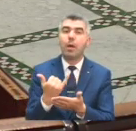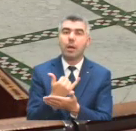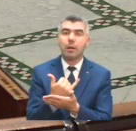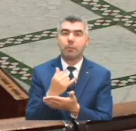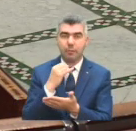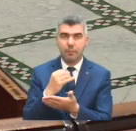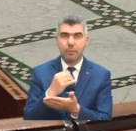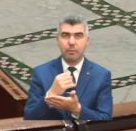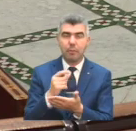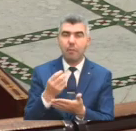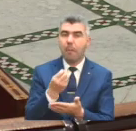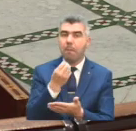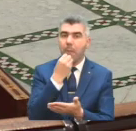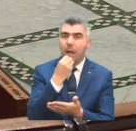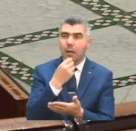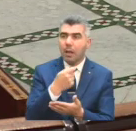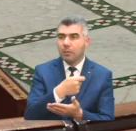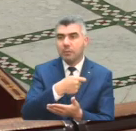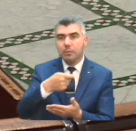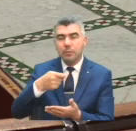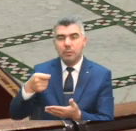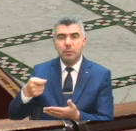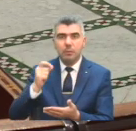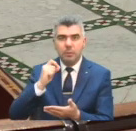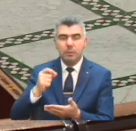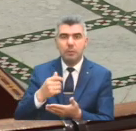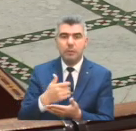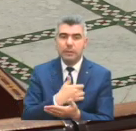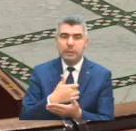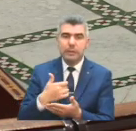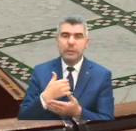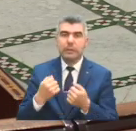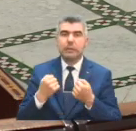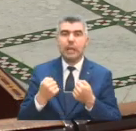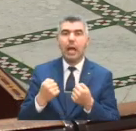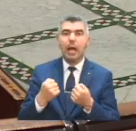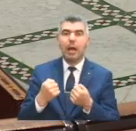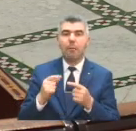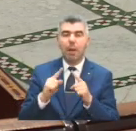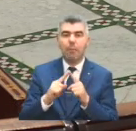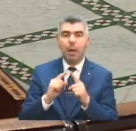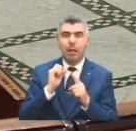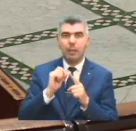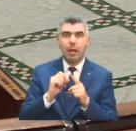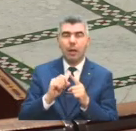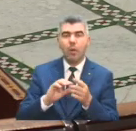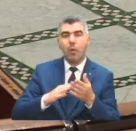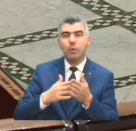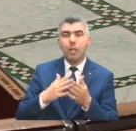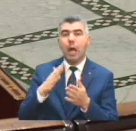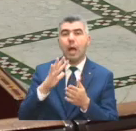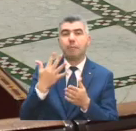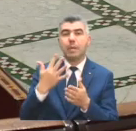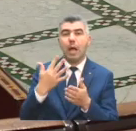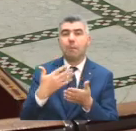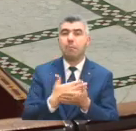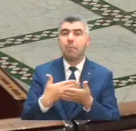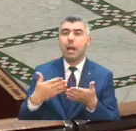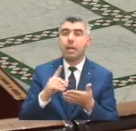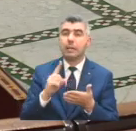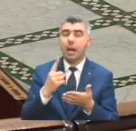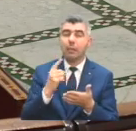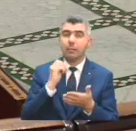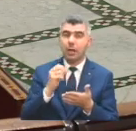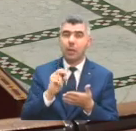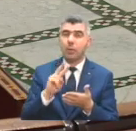المواد ديال العلفية فيما يخص الصحة الحيوانية فيما يخص الإنتاج الحيواني ب5 مليار ديال الدرهم. شكرا. وثانيا دعم